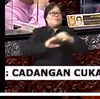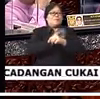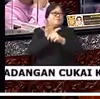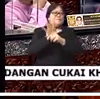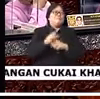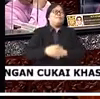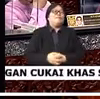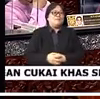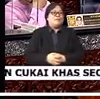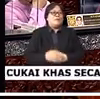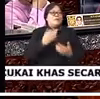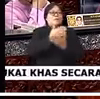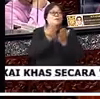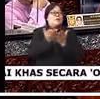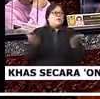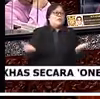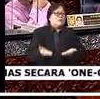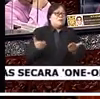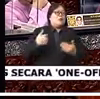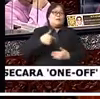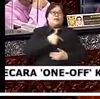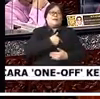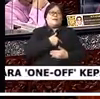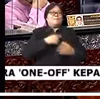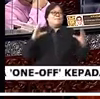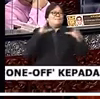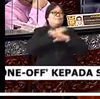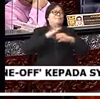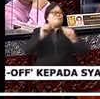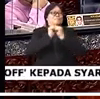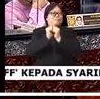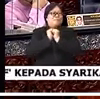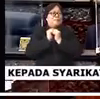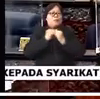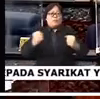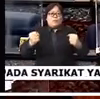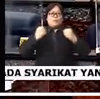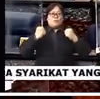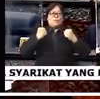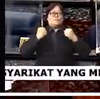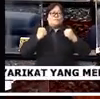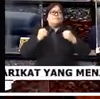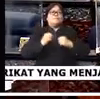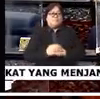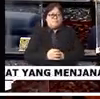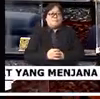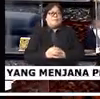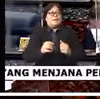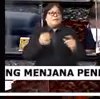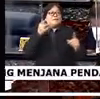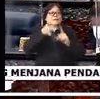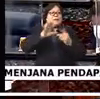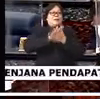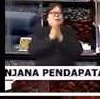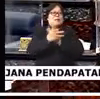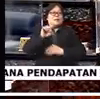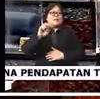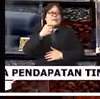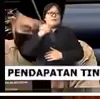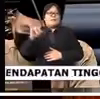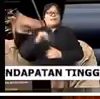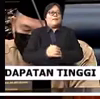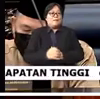ada hikmat melindung rakyat, memberi kita kudrat melawan musuh wabak durjana. Belanjawan